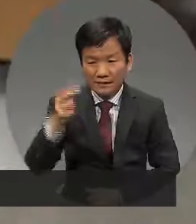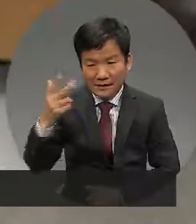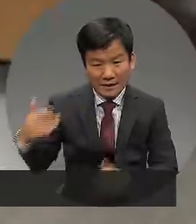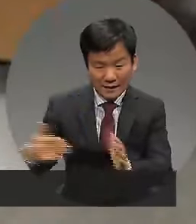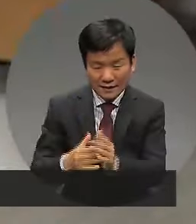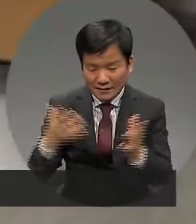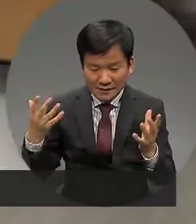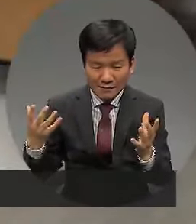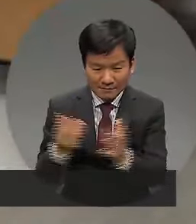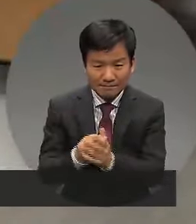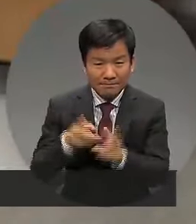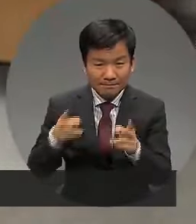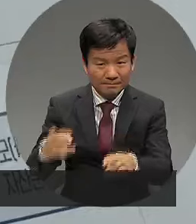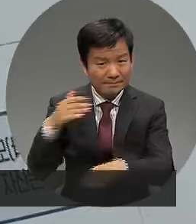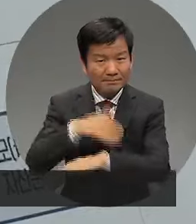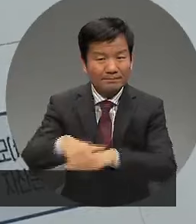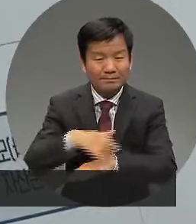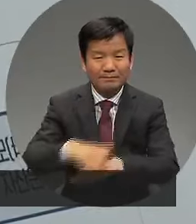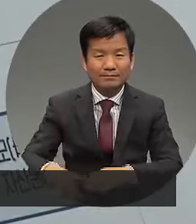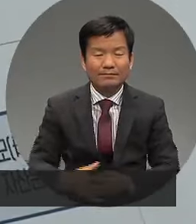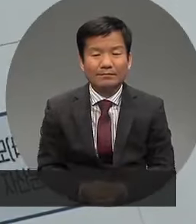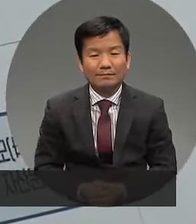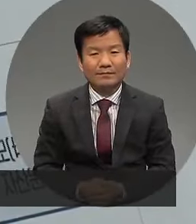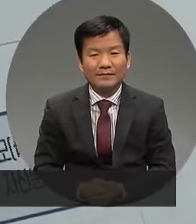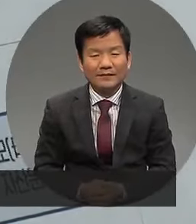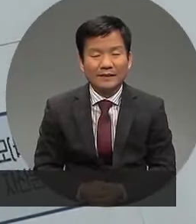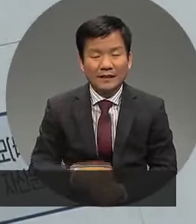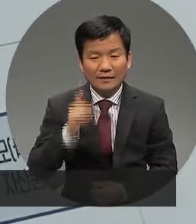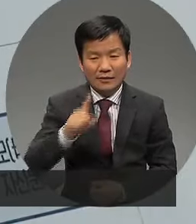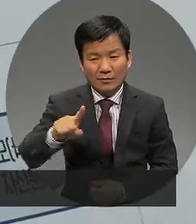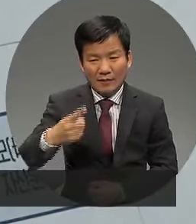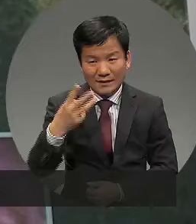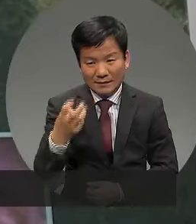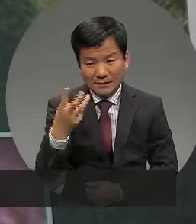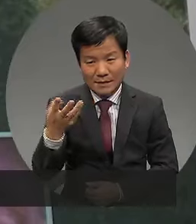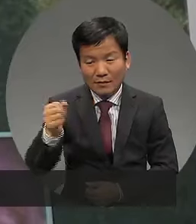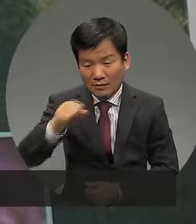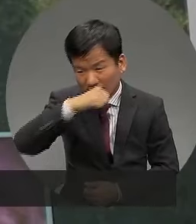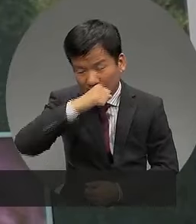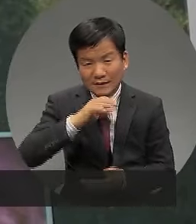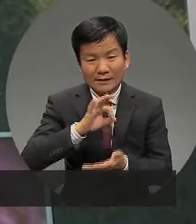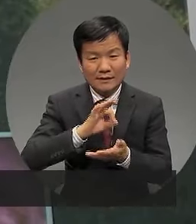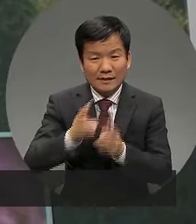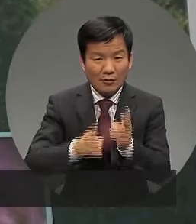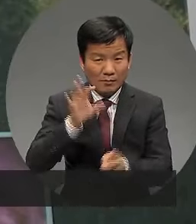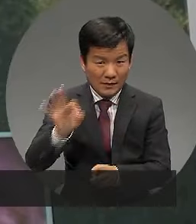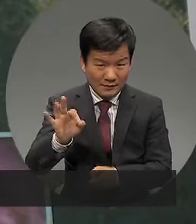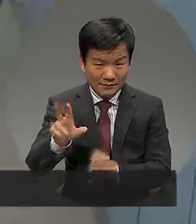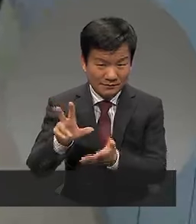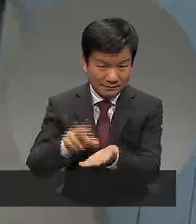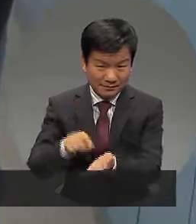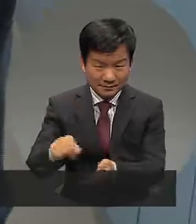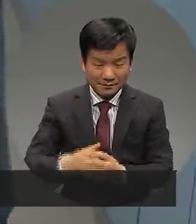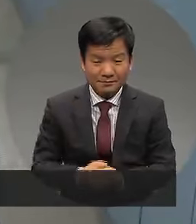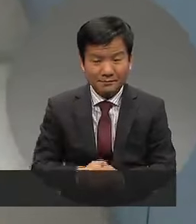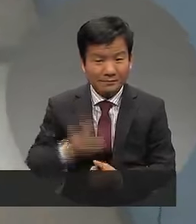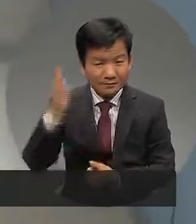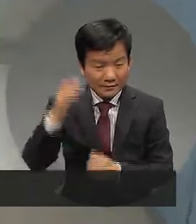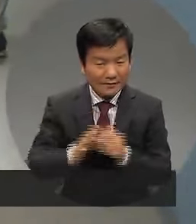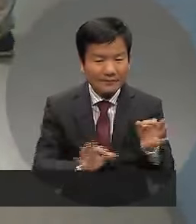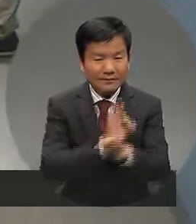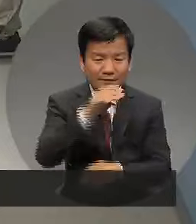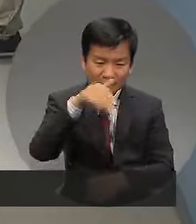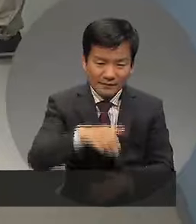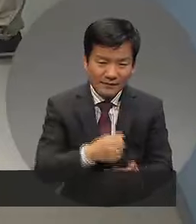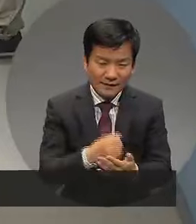2027년 완공할 계획입니다. 관건은 1133억 원에 이르는 사업비 조달입니다. 최근 경기